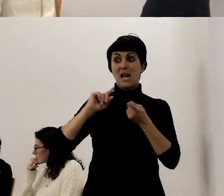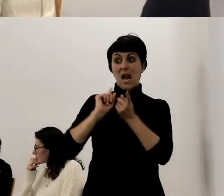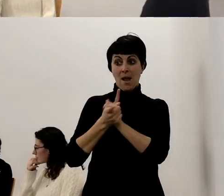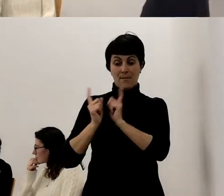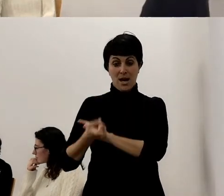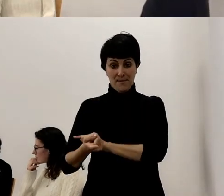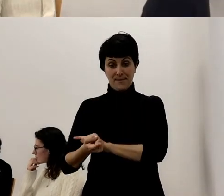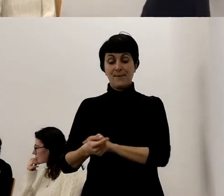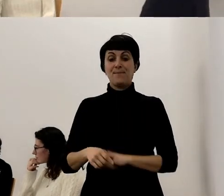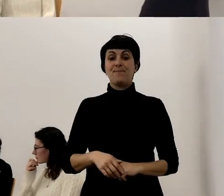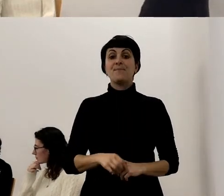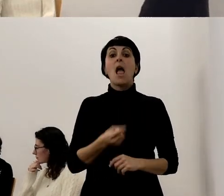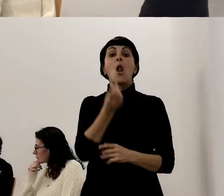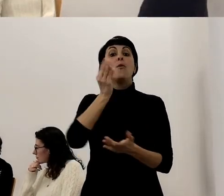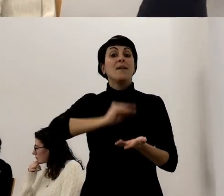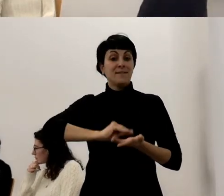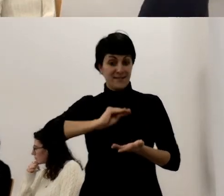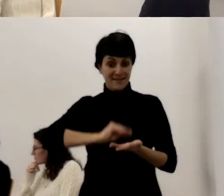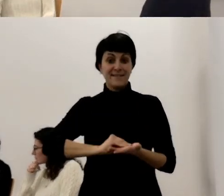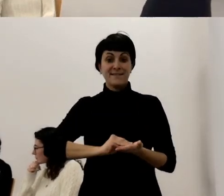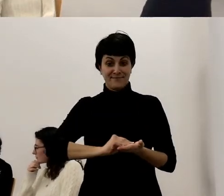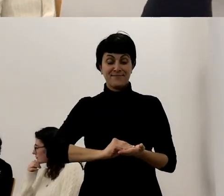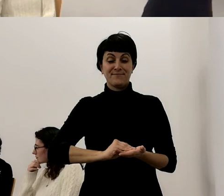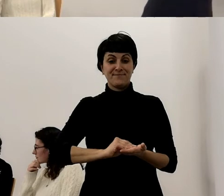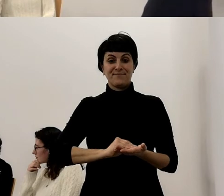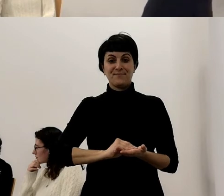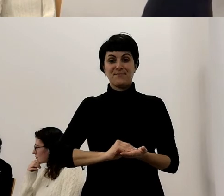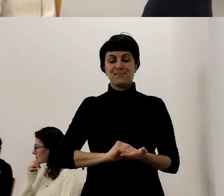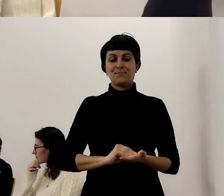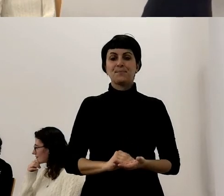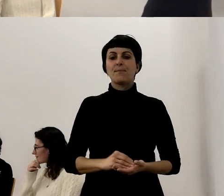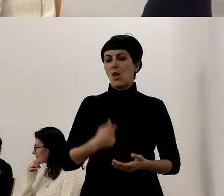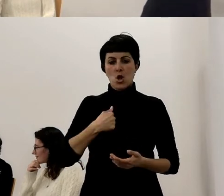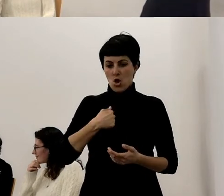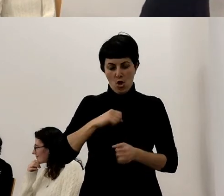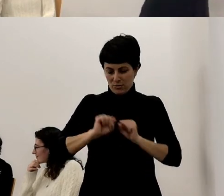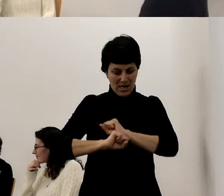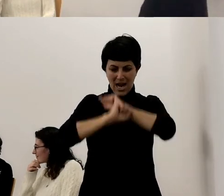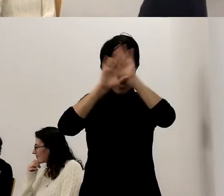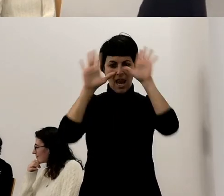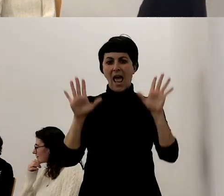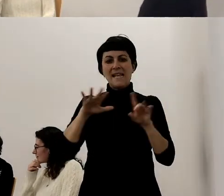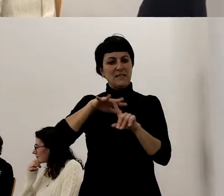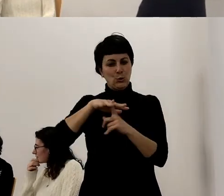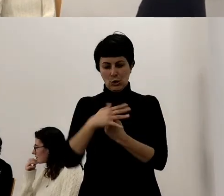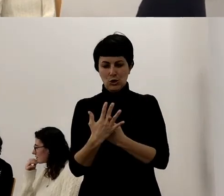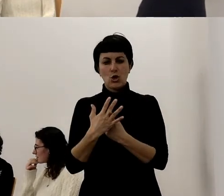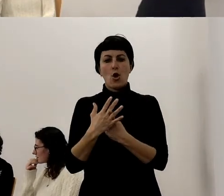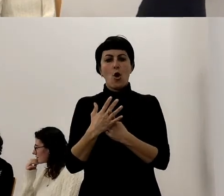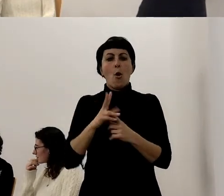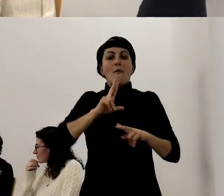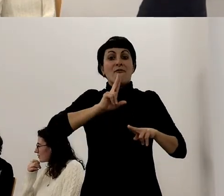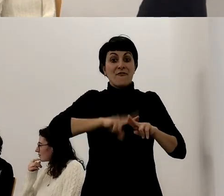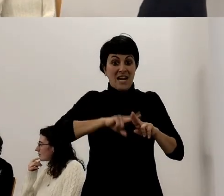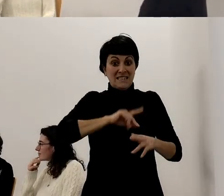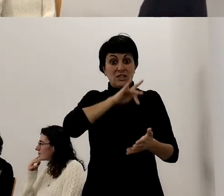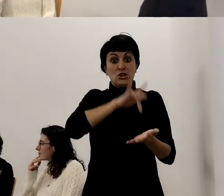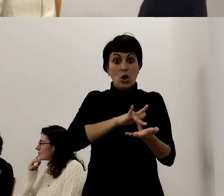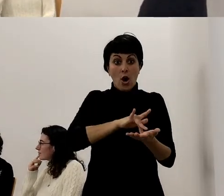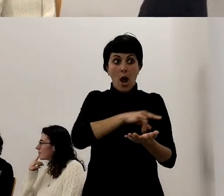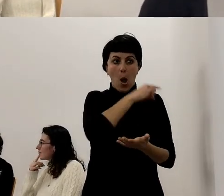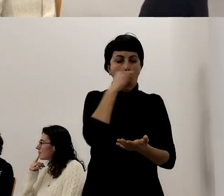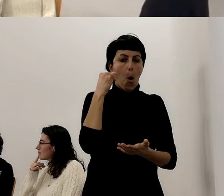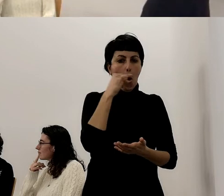ha moments, jo tinc molt clar, hi ha moments d'algunes festes que la fan